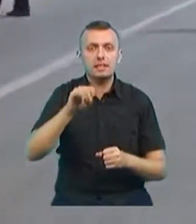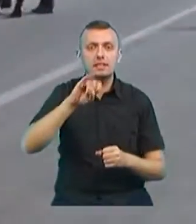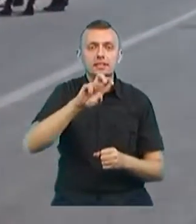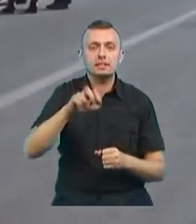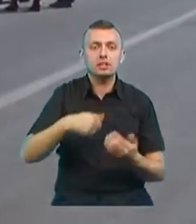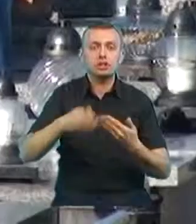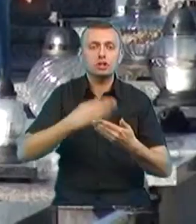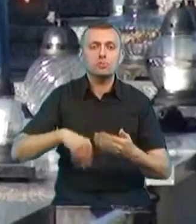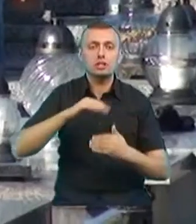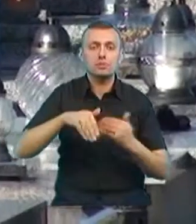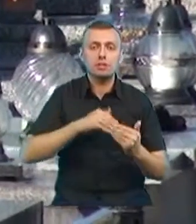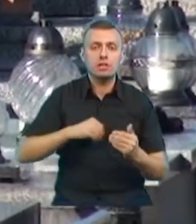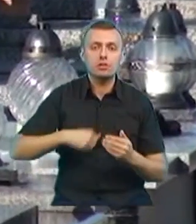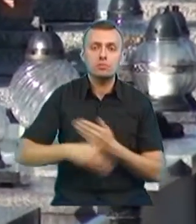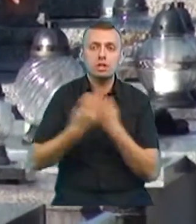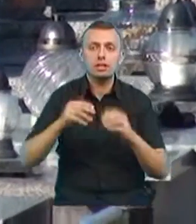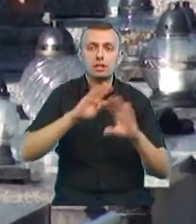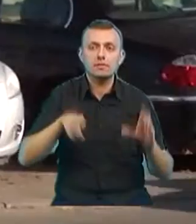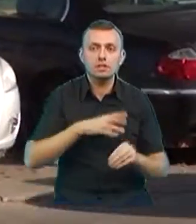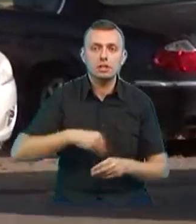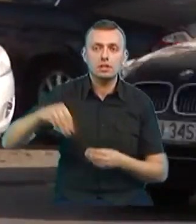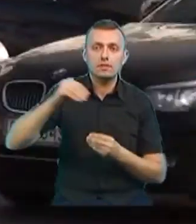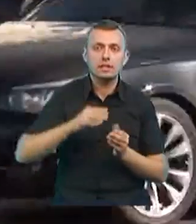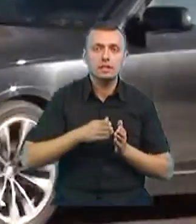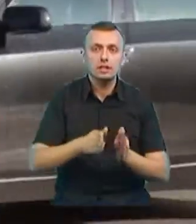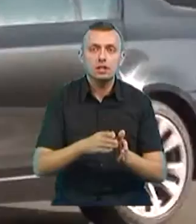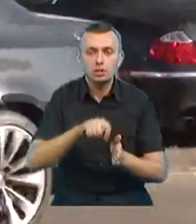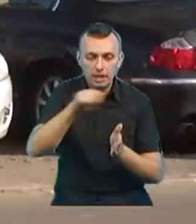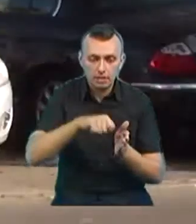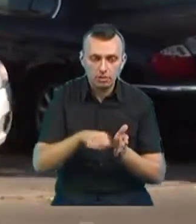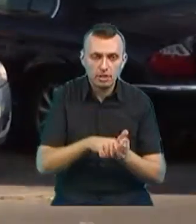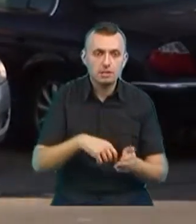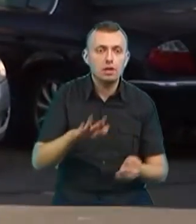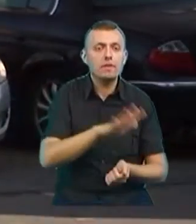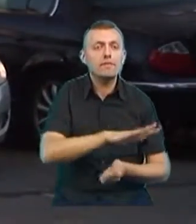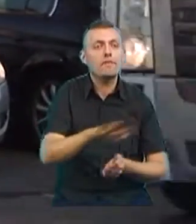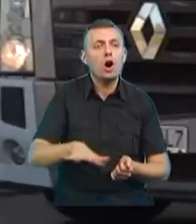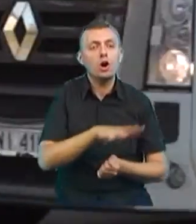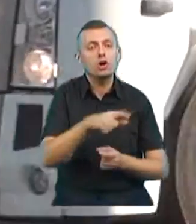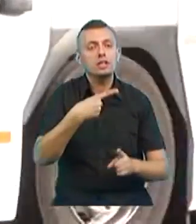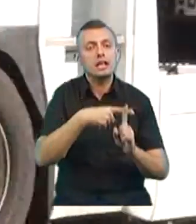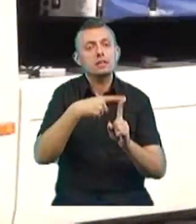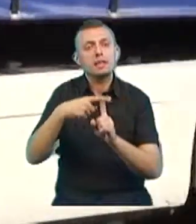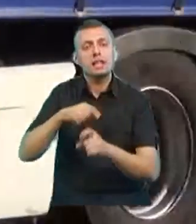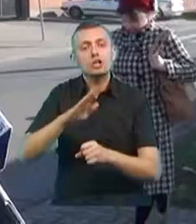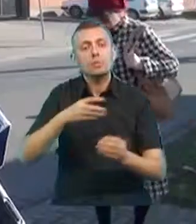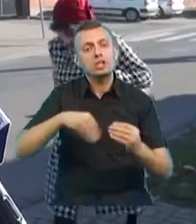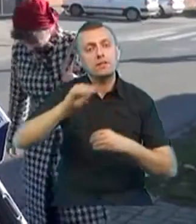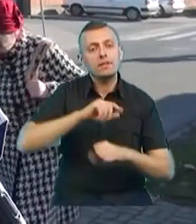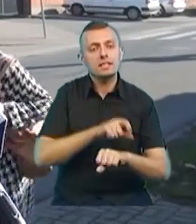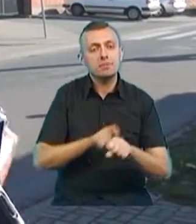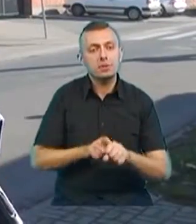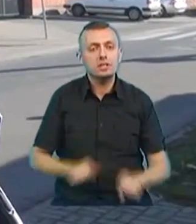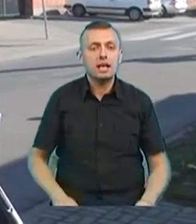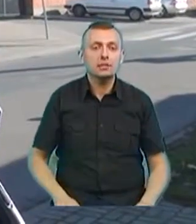uczestnikom ruchu drogowego. Przed zbliżającym się Dniem Wszystkich Świętych na drogach dojazdowych w okolicach cmentarzy będzie więcej policjantów.